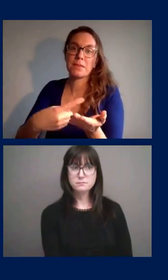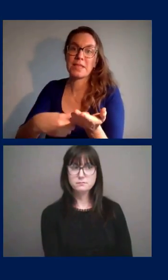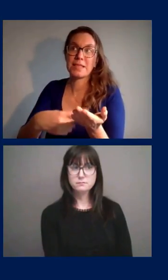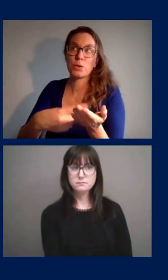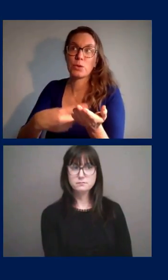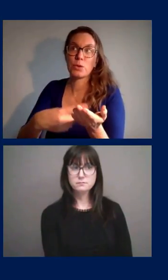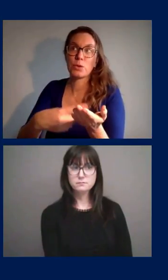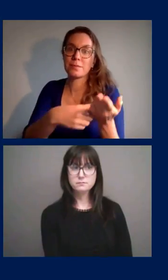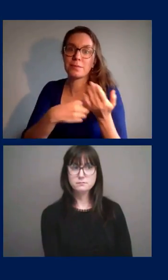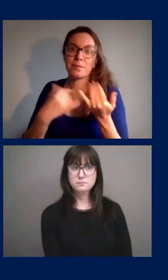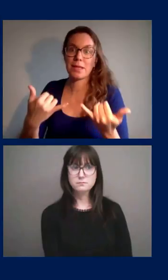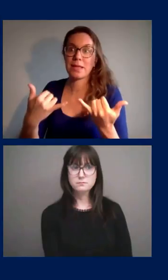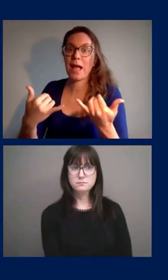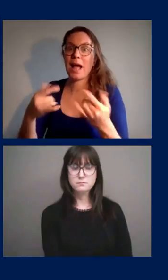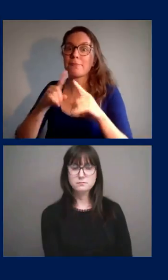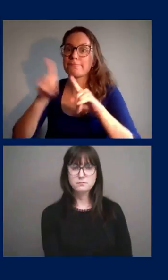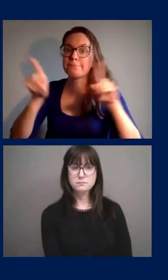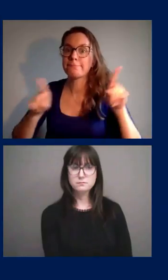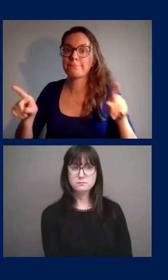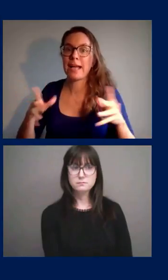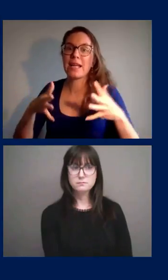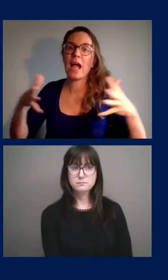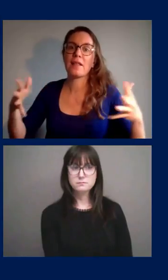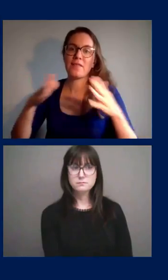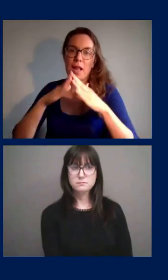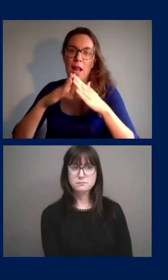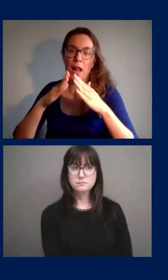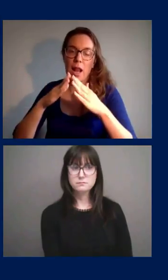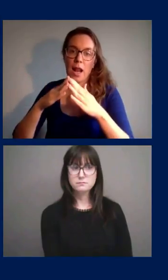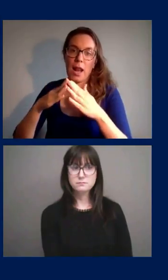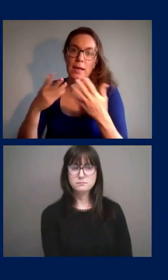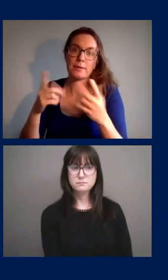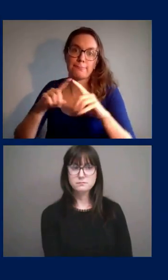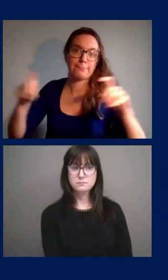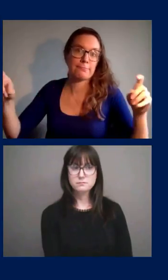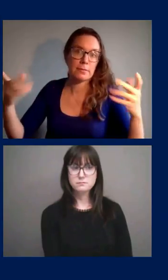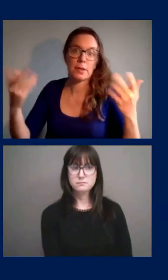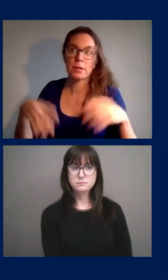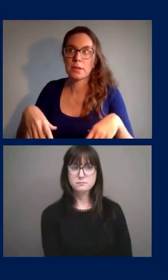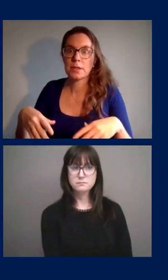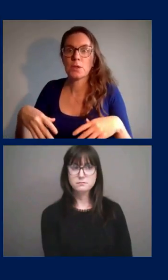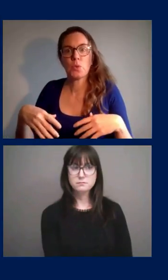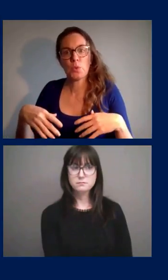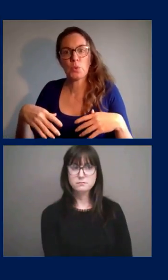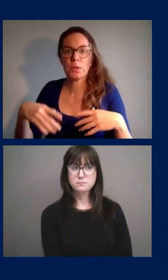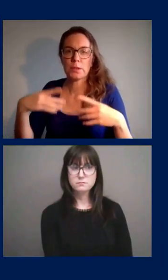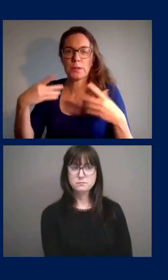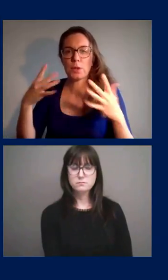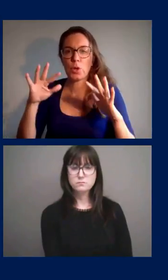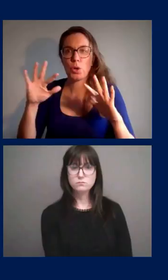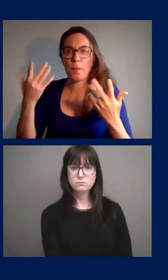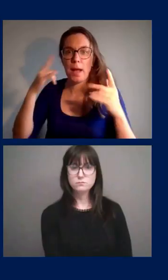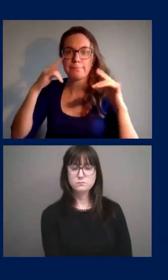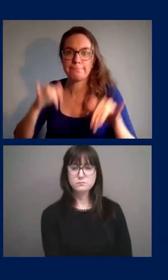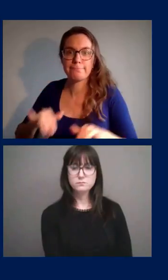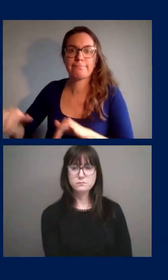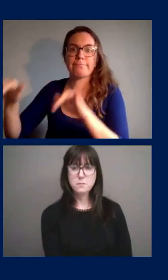pour examiner les questions d'une recommandation que c'est